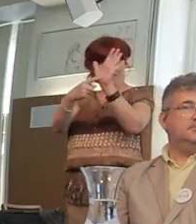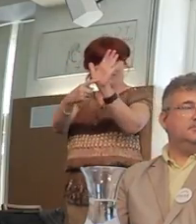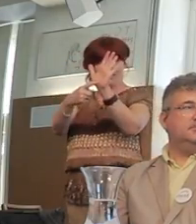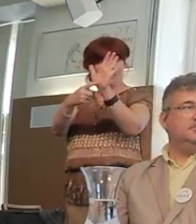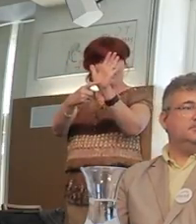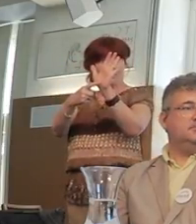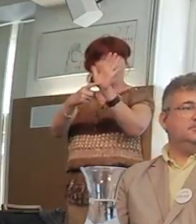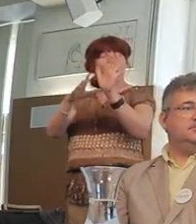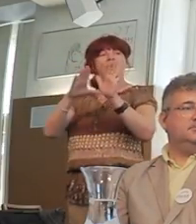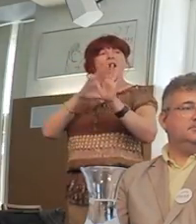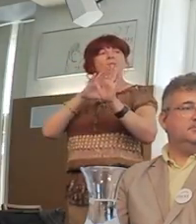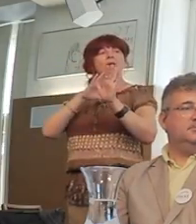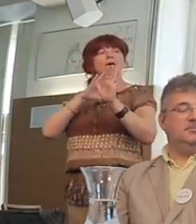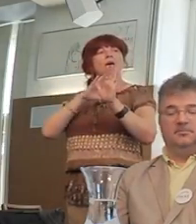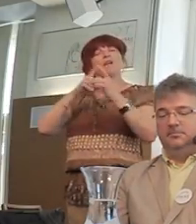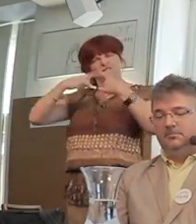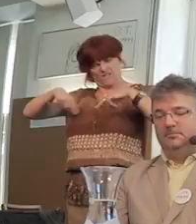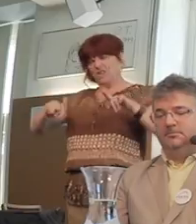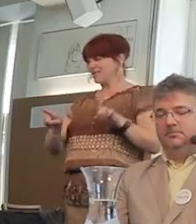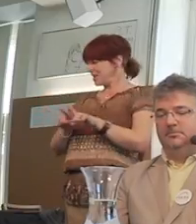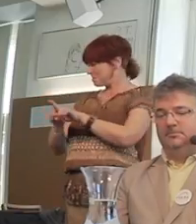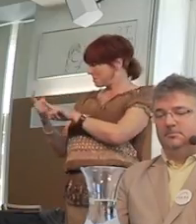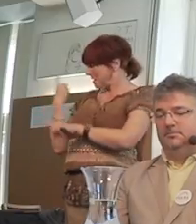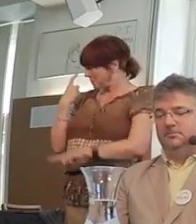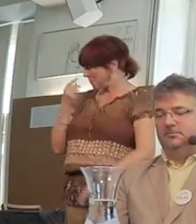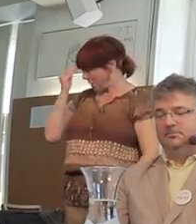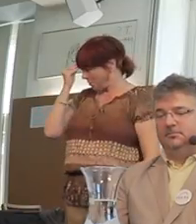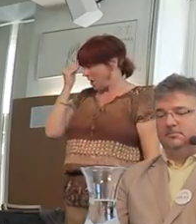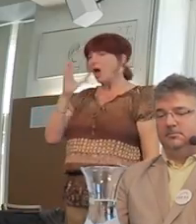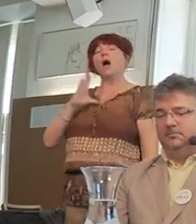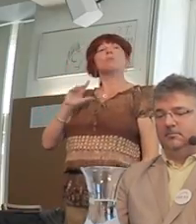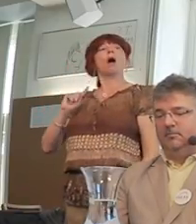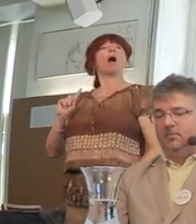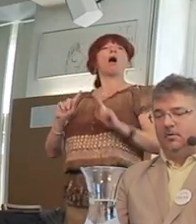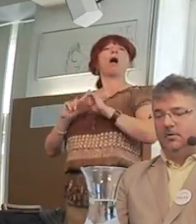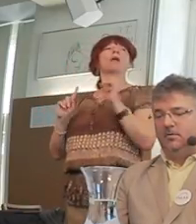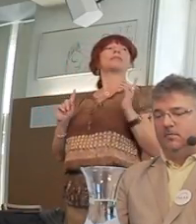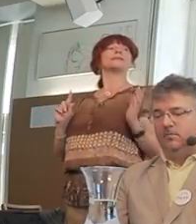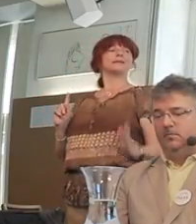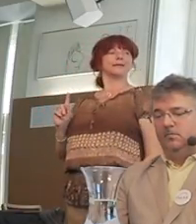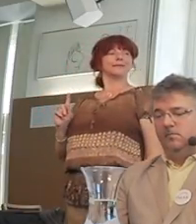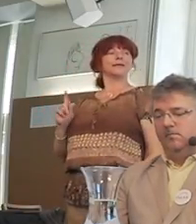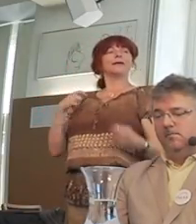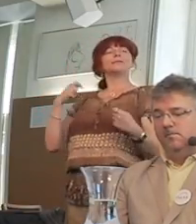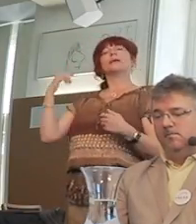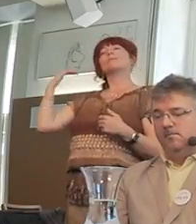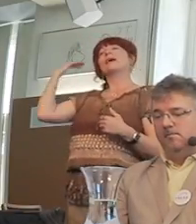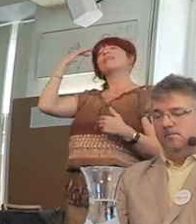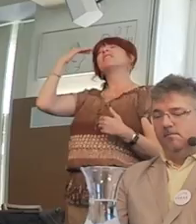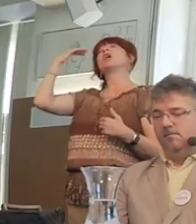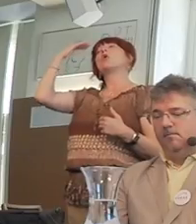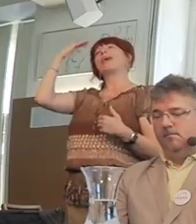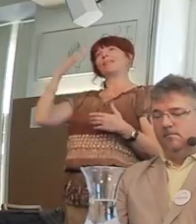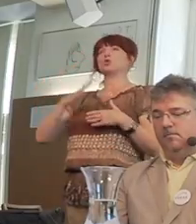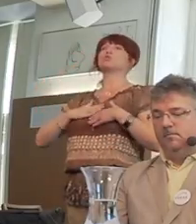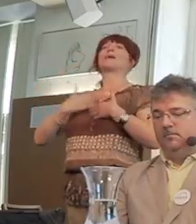ich glaube, wir sind uns hier ja einig, aber auf der einen Seite, wenn ich mir anschaue, es gibt die theoretische Bereitschaft, wir haben das